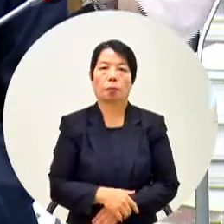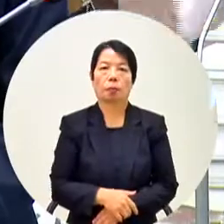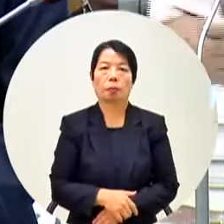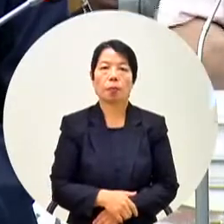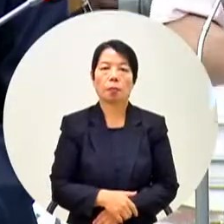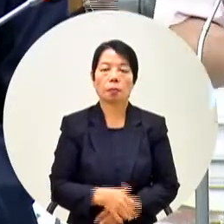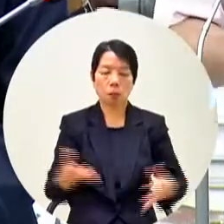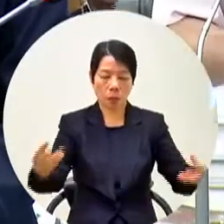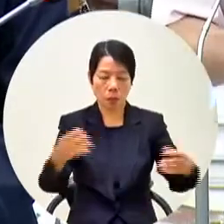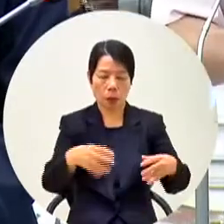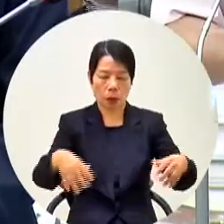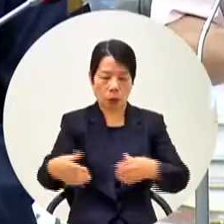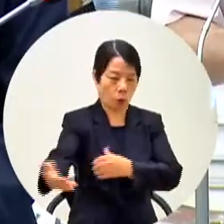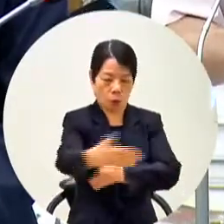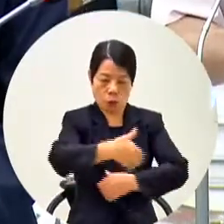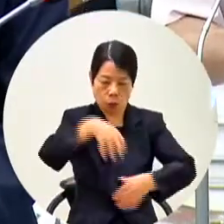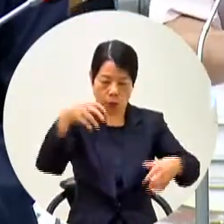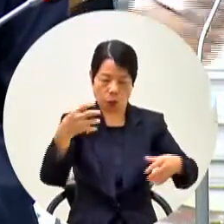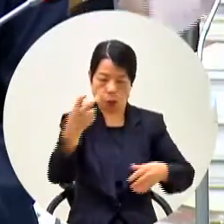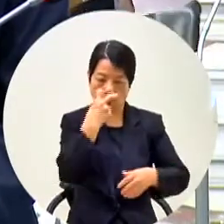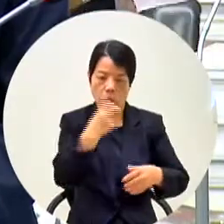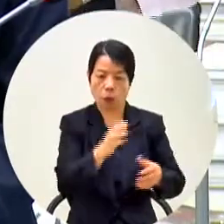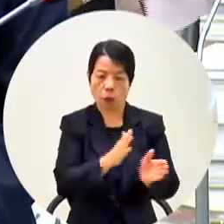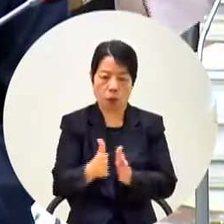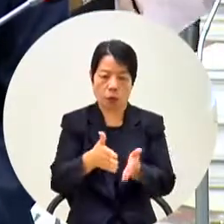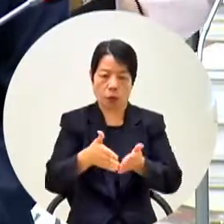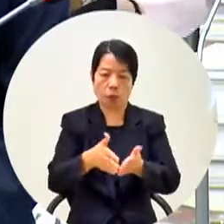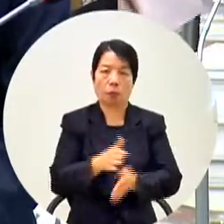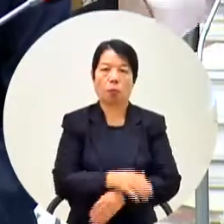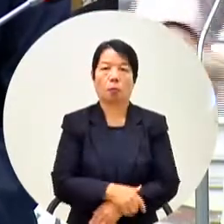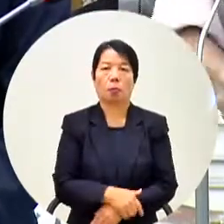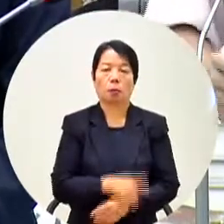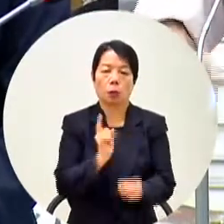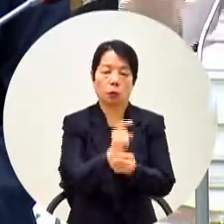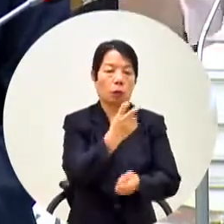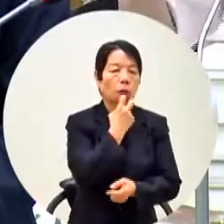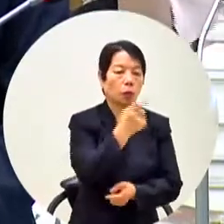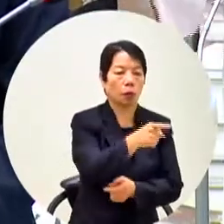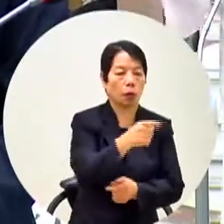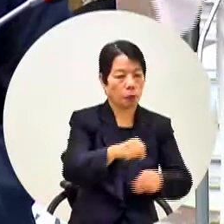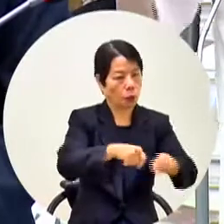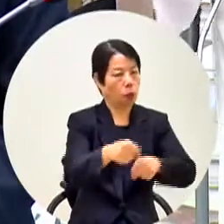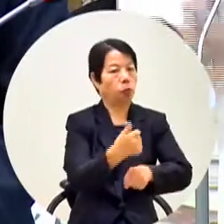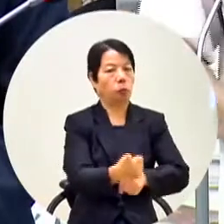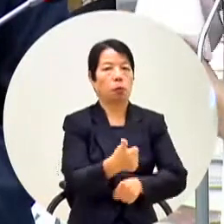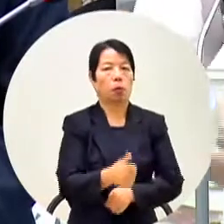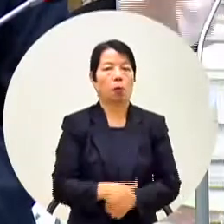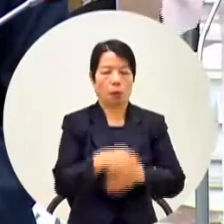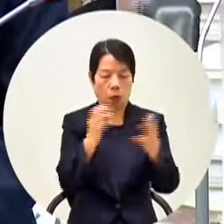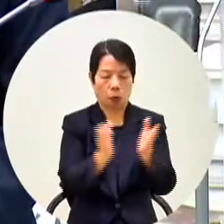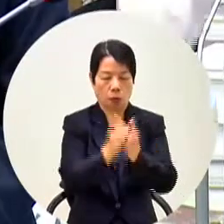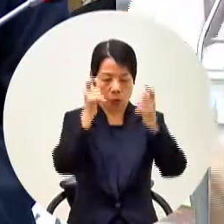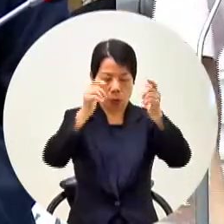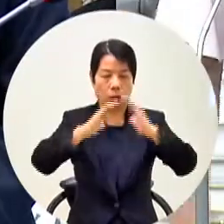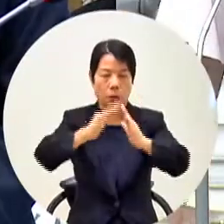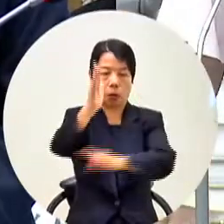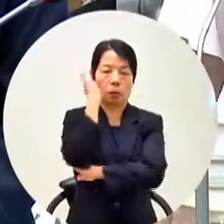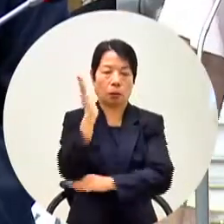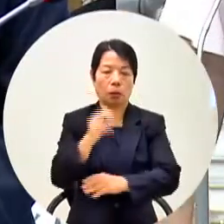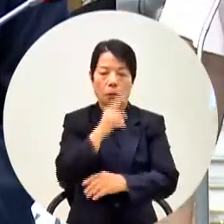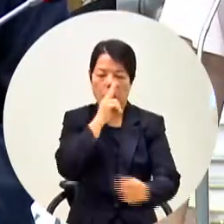纳入管理，啊、哦，中央这些美意全部被高雄市政府糟蹋，